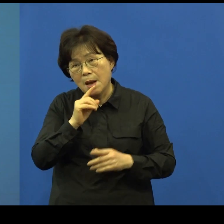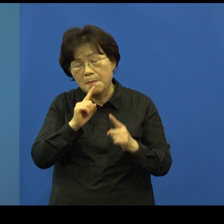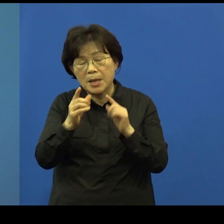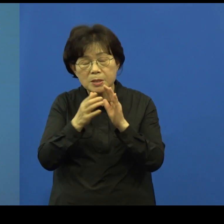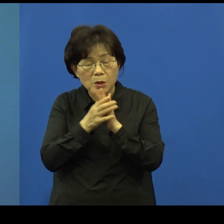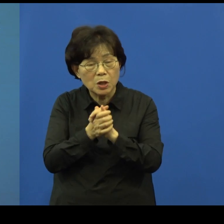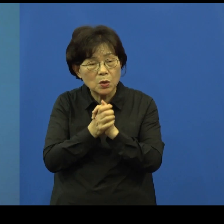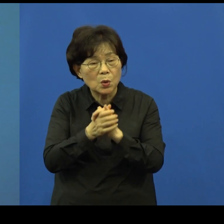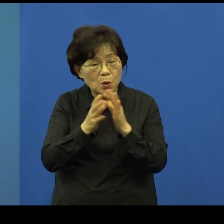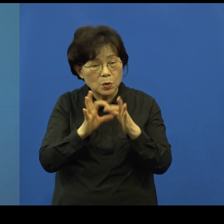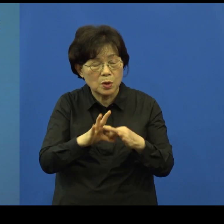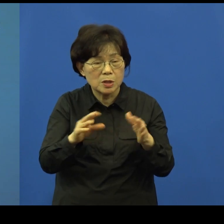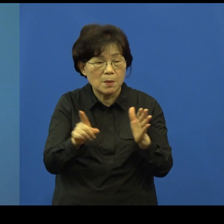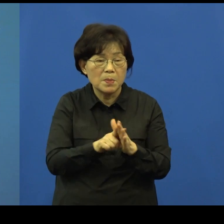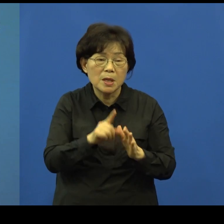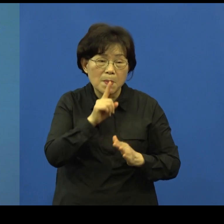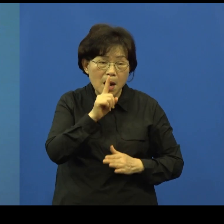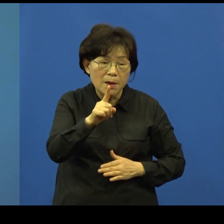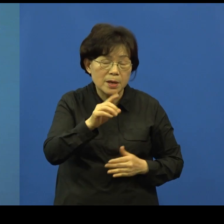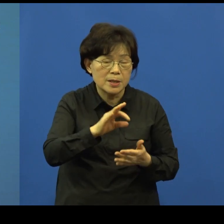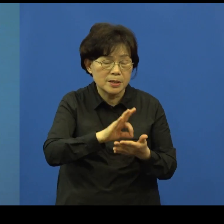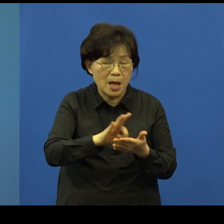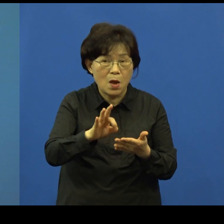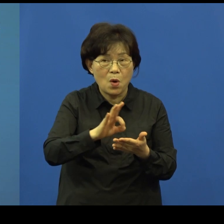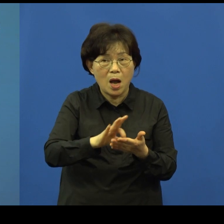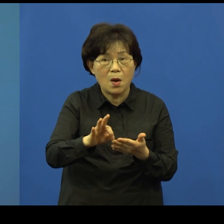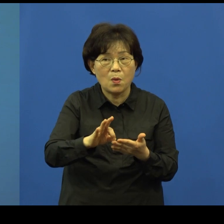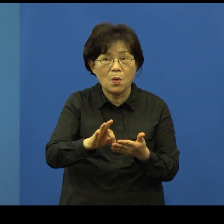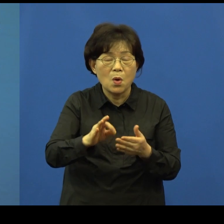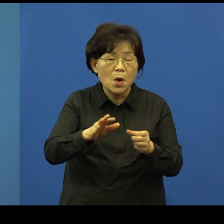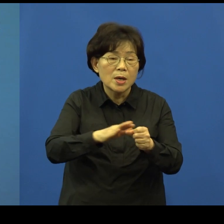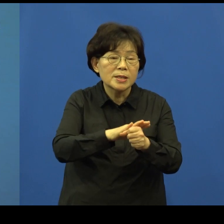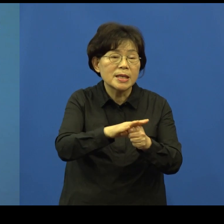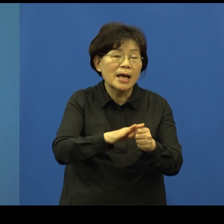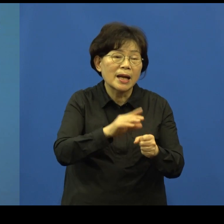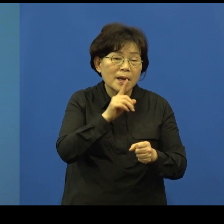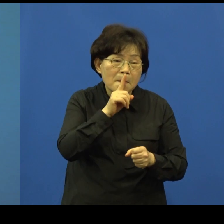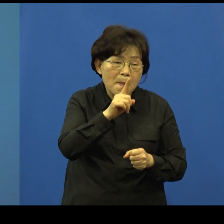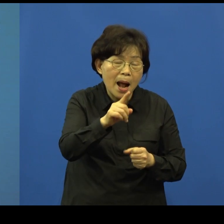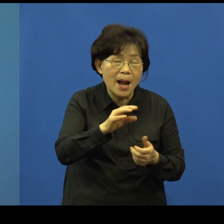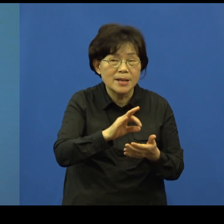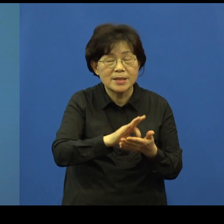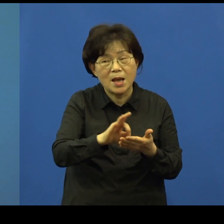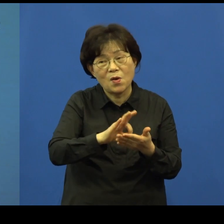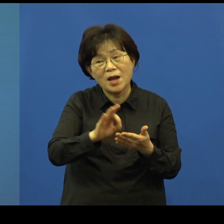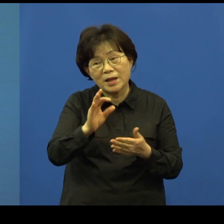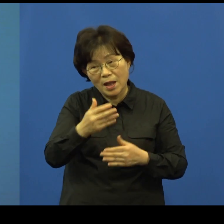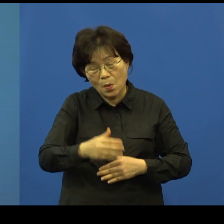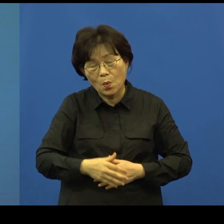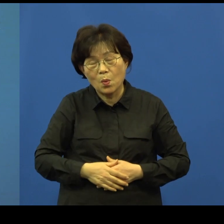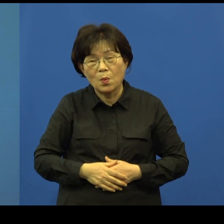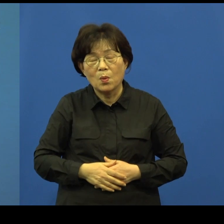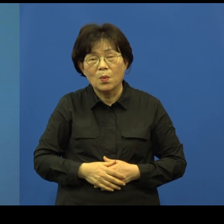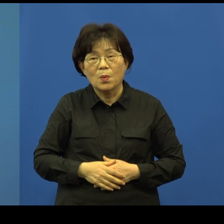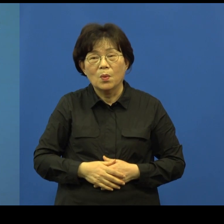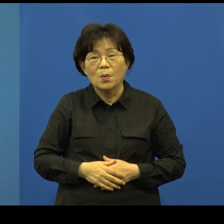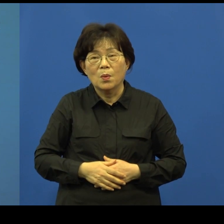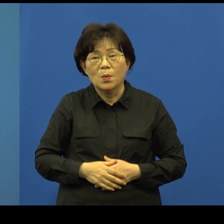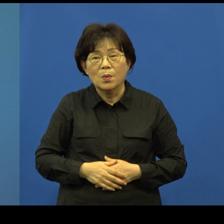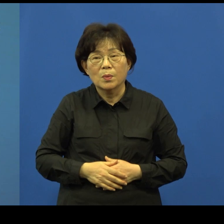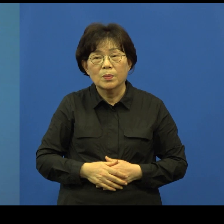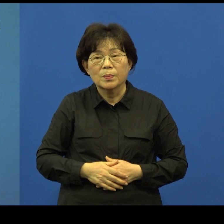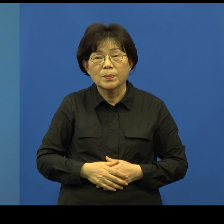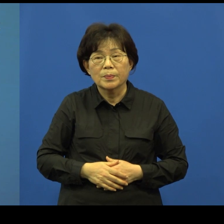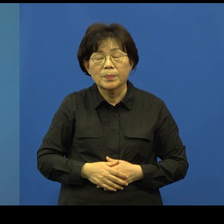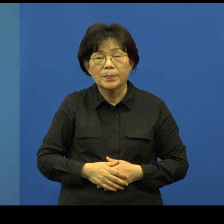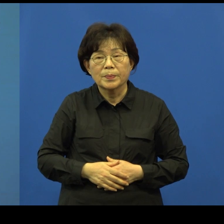기도를 통해서 믿음의 언어가 나오고, 그죠? 사랑의 언어가 만들어지고. 또 하나는